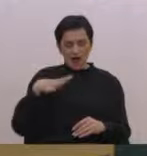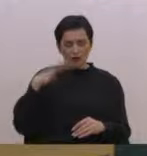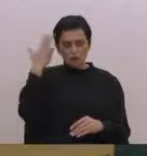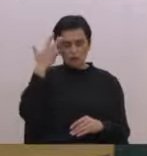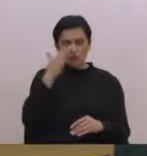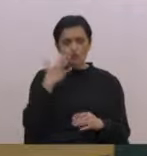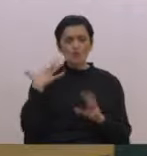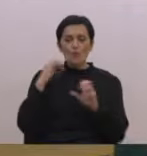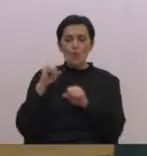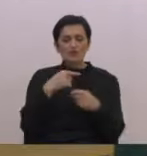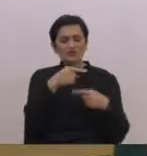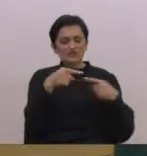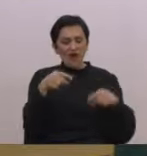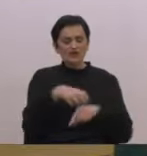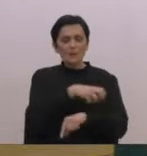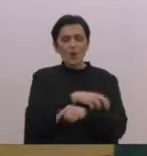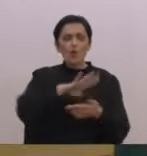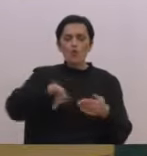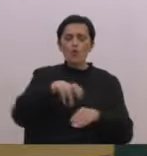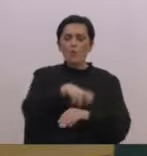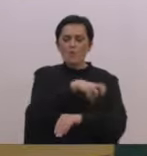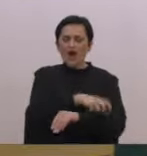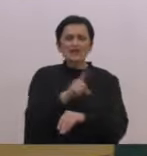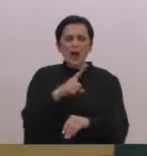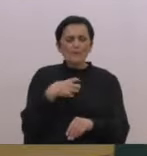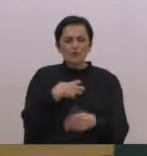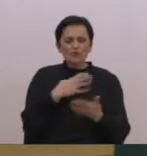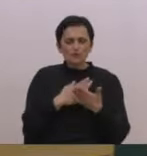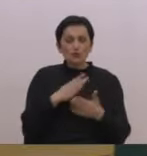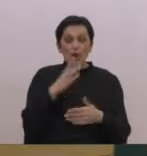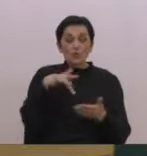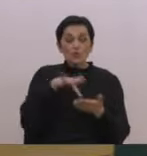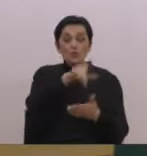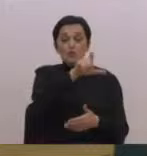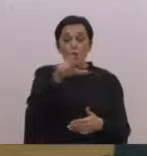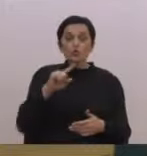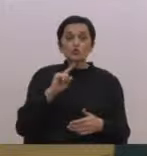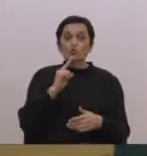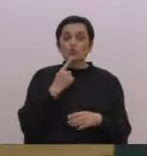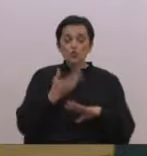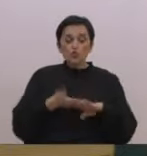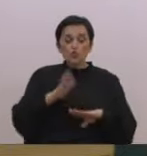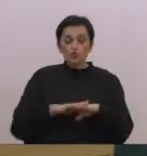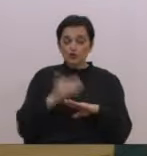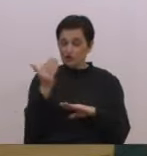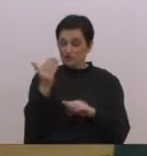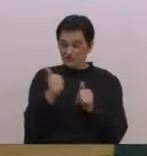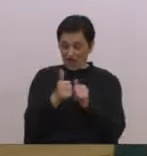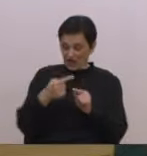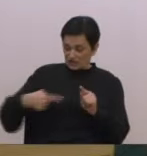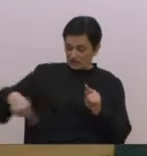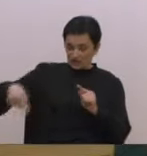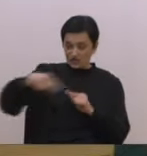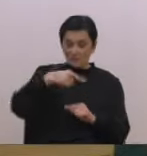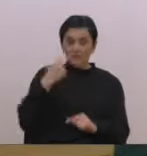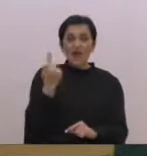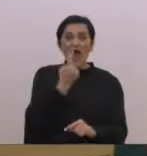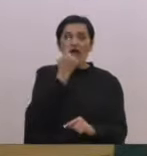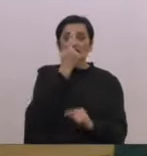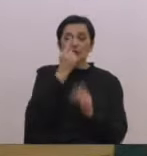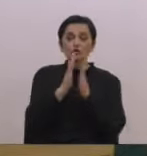პარტიების მომხრეებსაც, უპარტიოებსაც რა მნიშვნელობა აქვს. მოსახლეობას უჭირს თქვენს ირგვლივ. და ერთადერთ რამეს